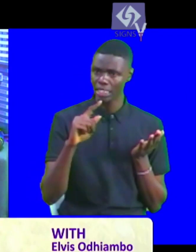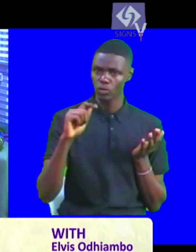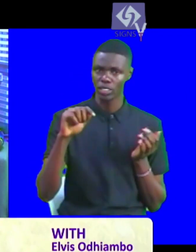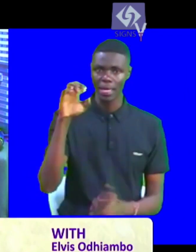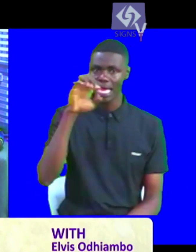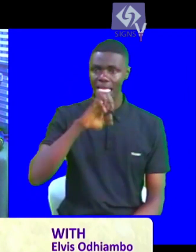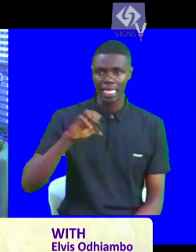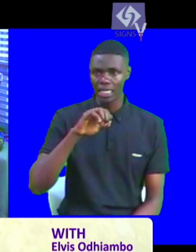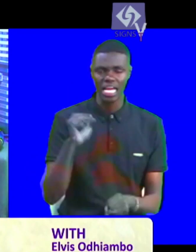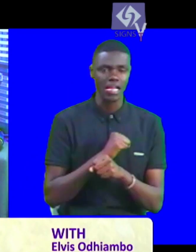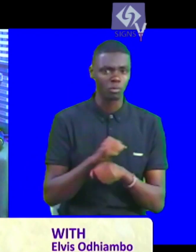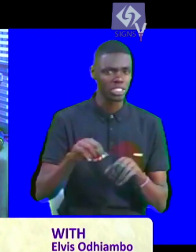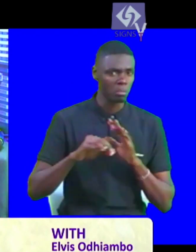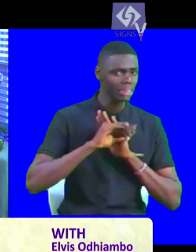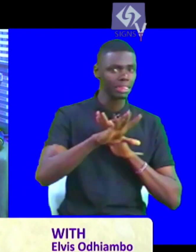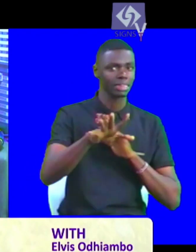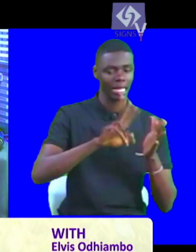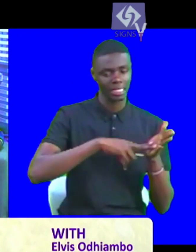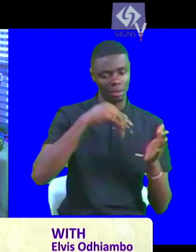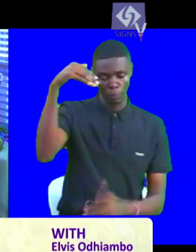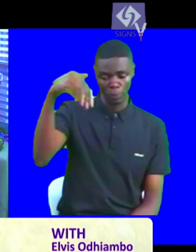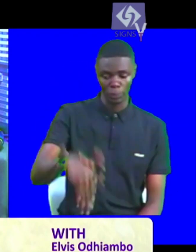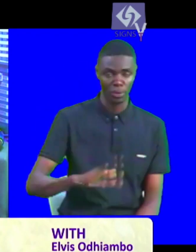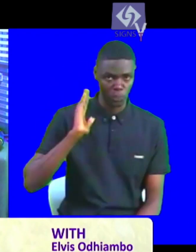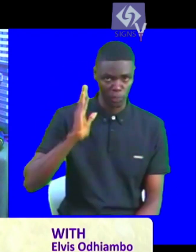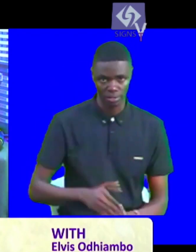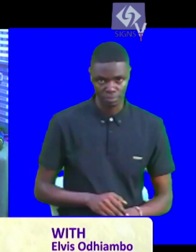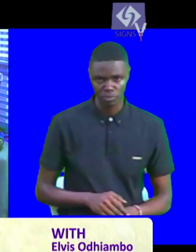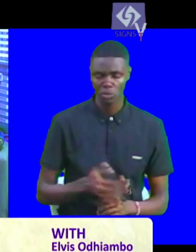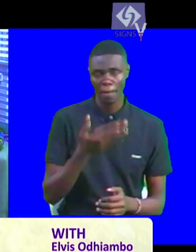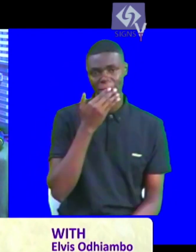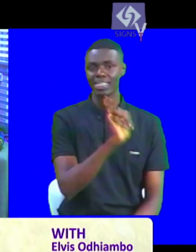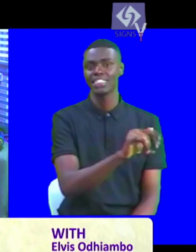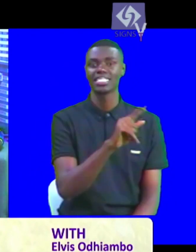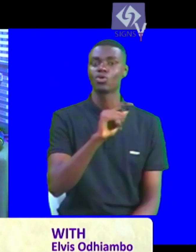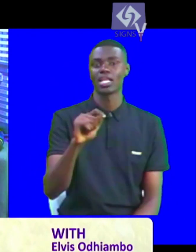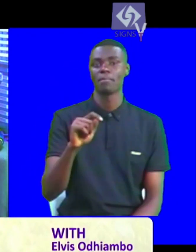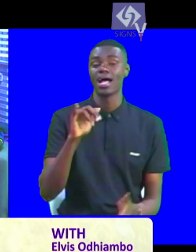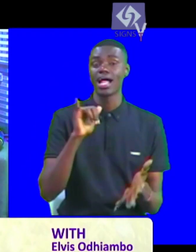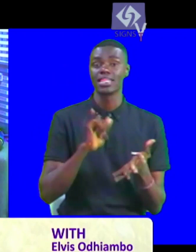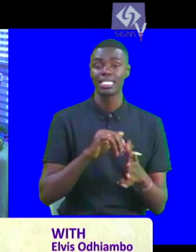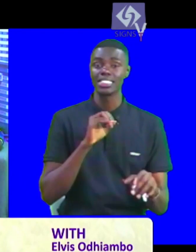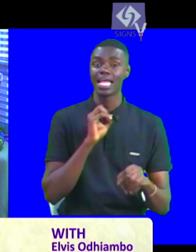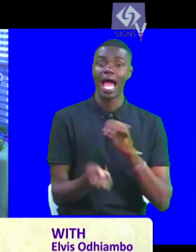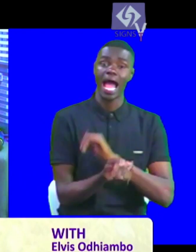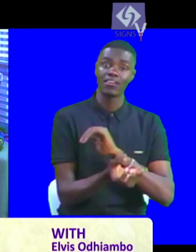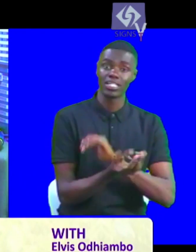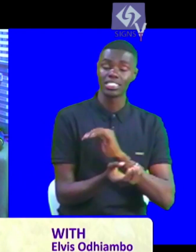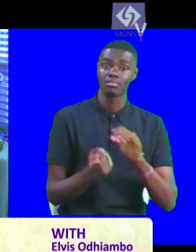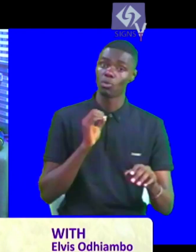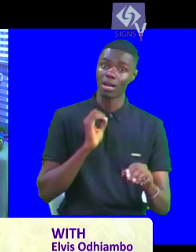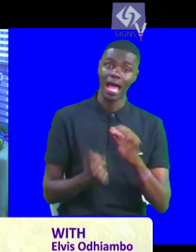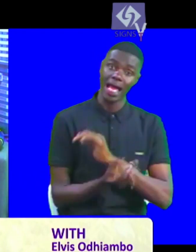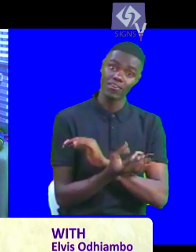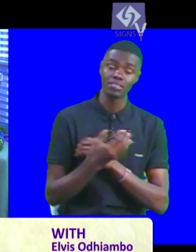home. Mimi naona Kane akitoka England anaweza kosa kushine. Ata flop.